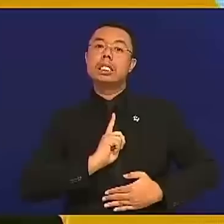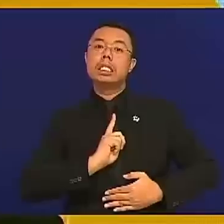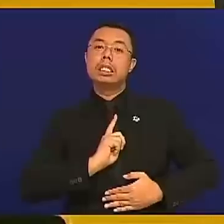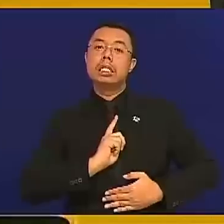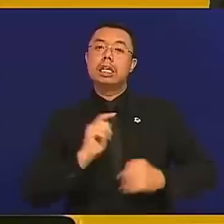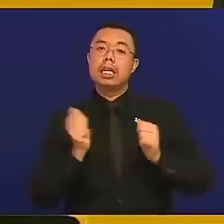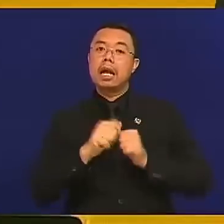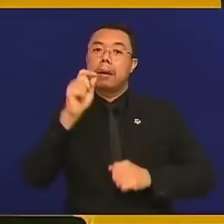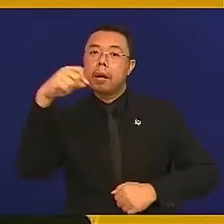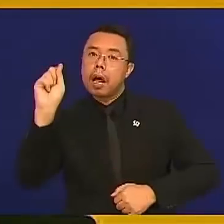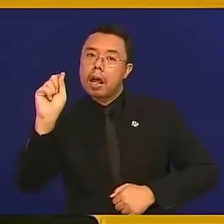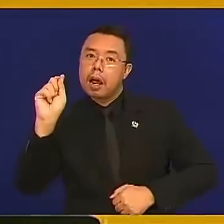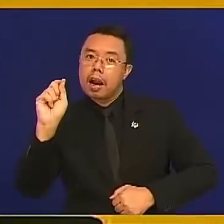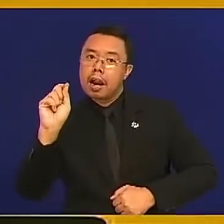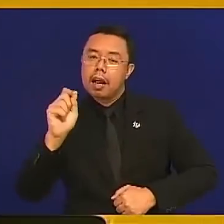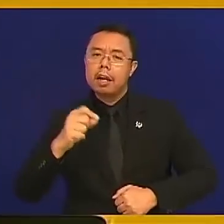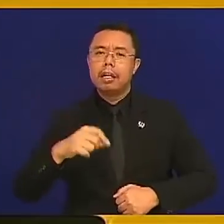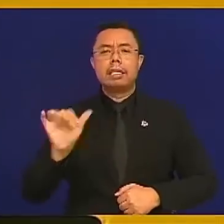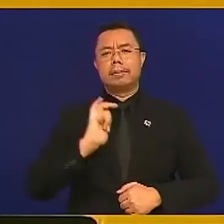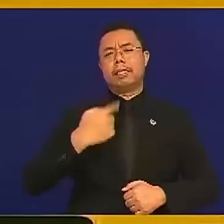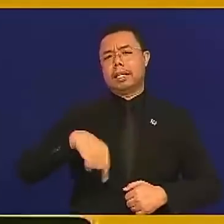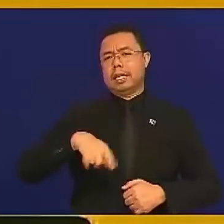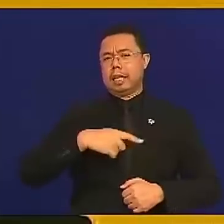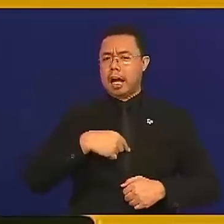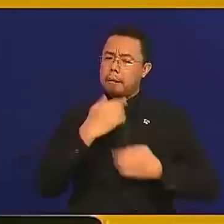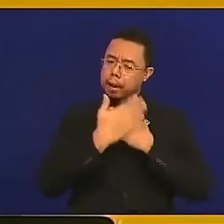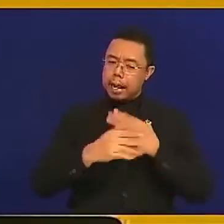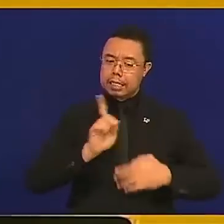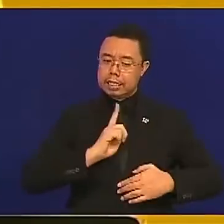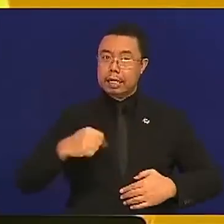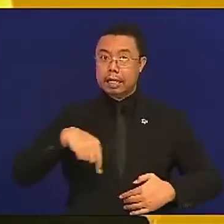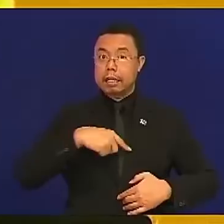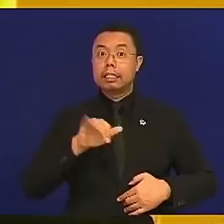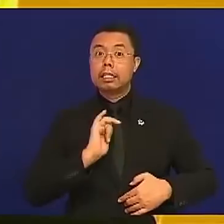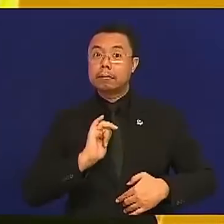benar. Mengasama seperti diri sendiri adalah